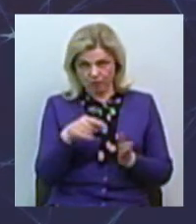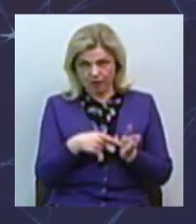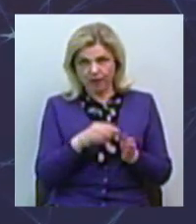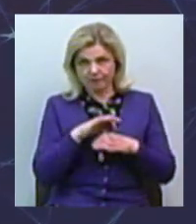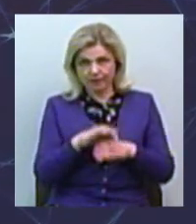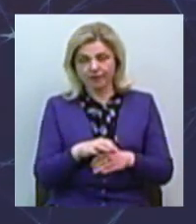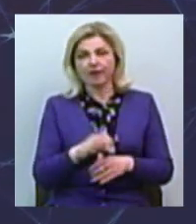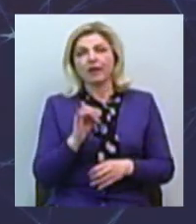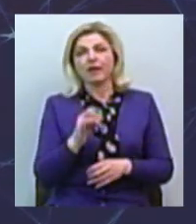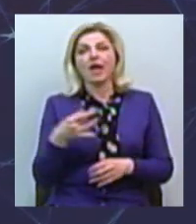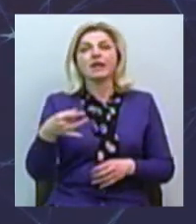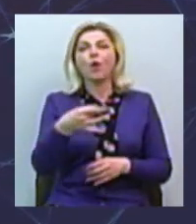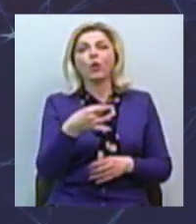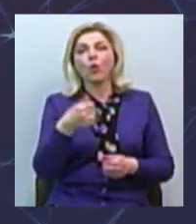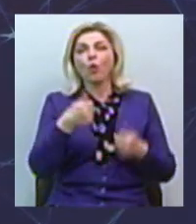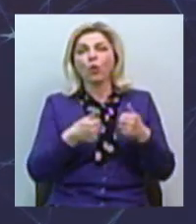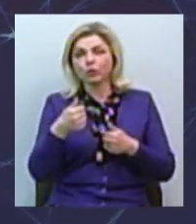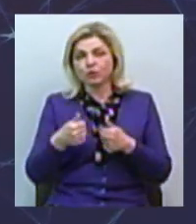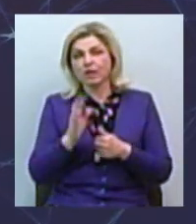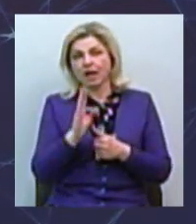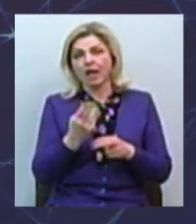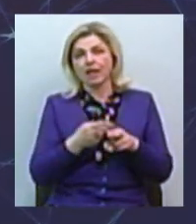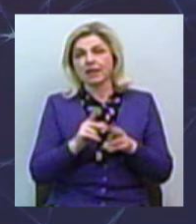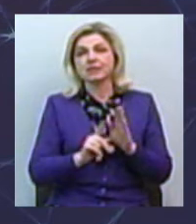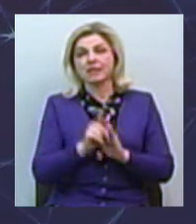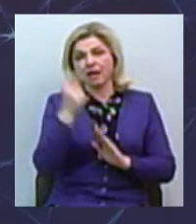Є регіональні конкурси для стартапів